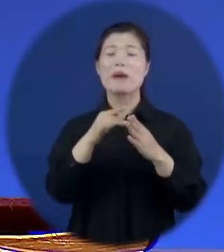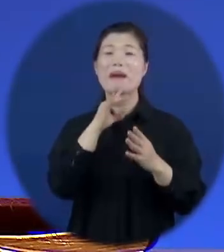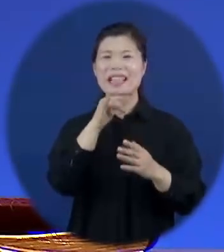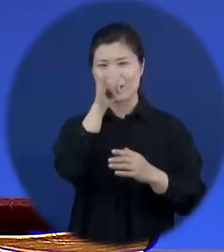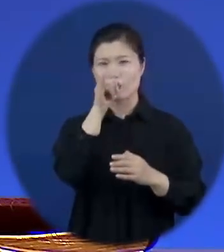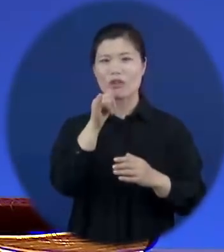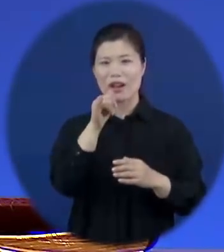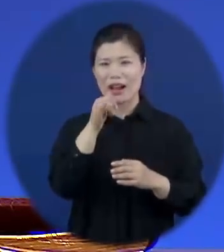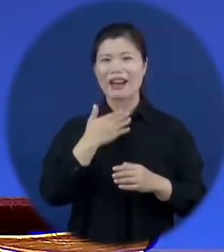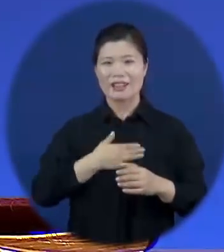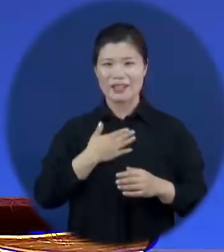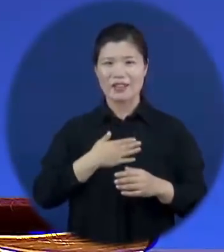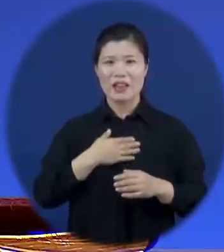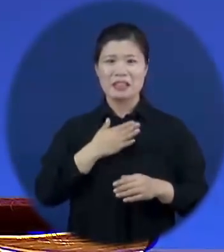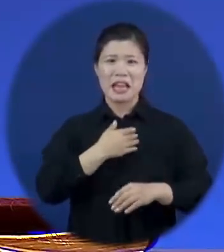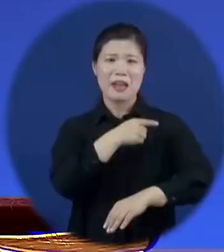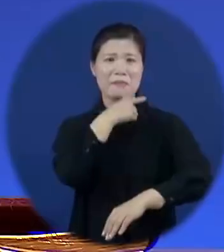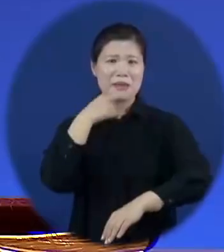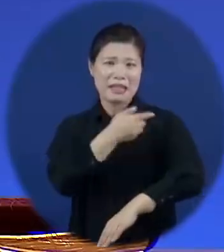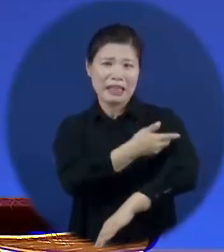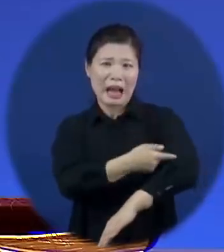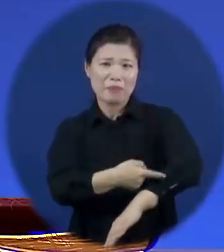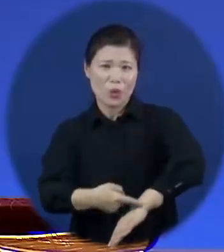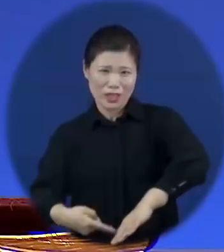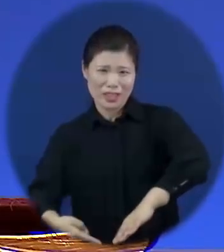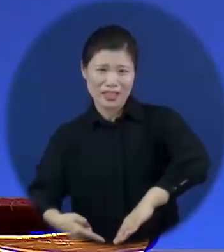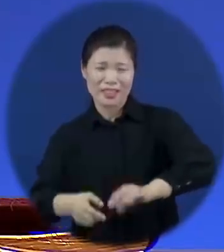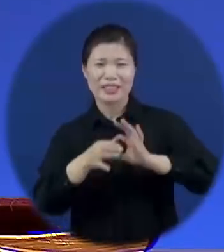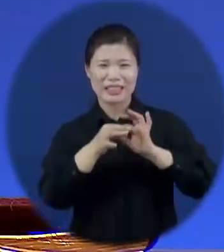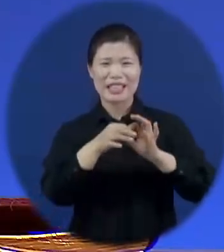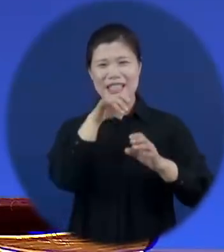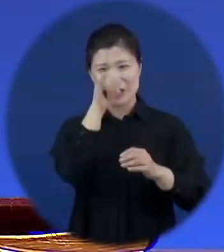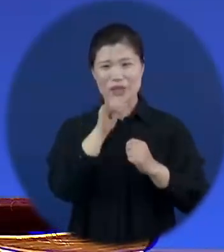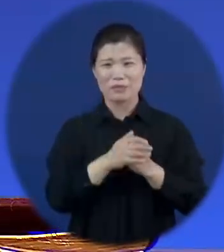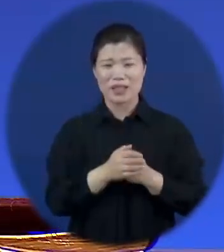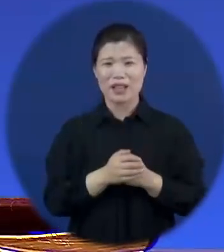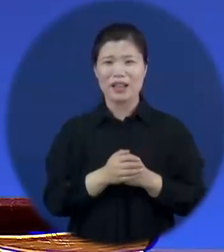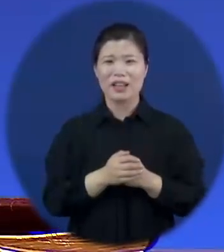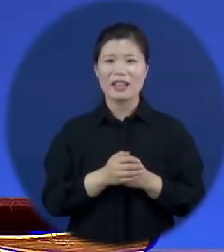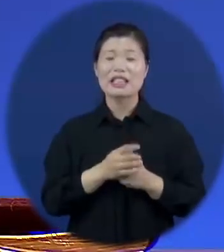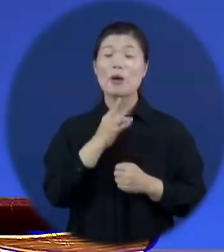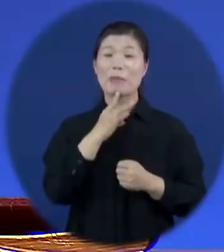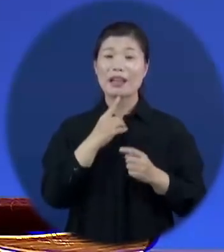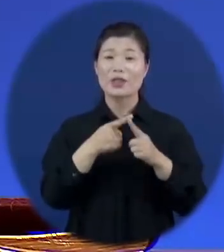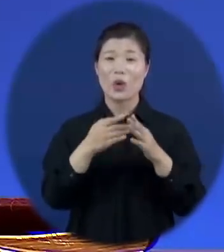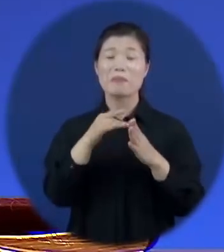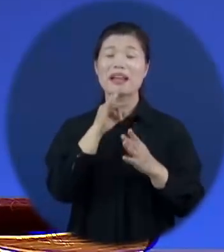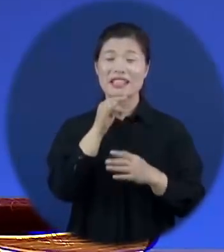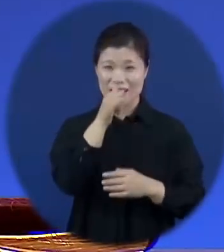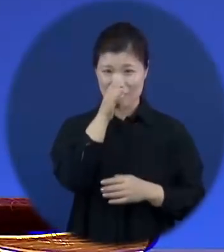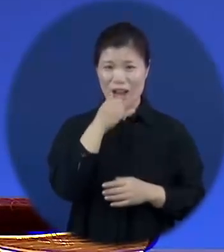제 혈관에는 합동측의 피가 흐르고 있습니다. 그 정도였습니다.